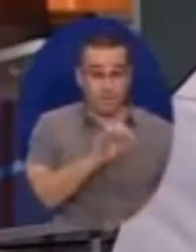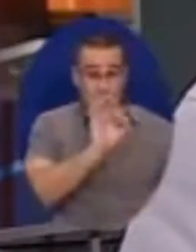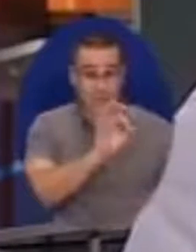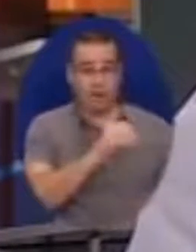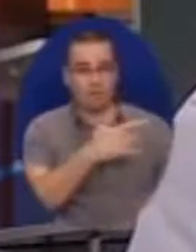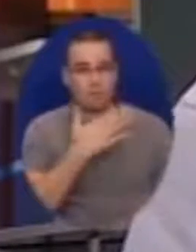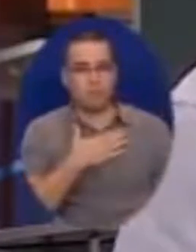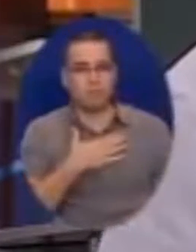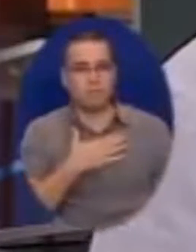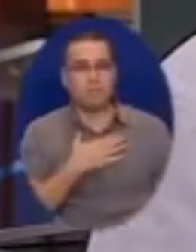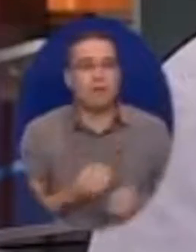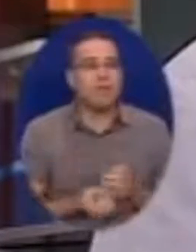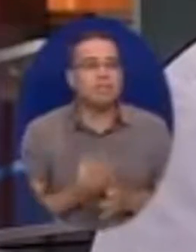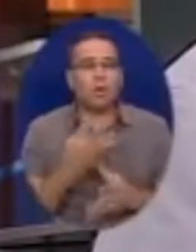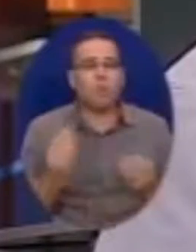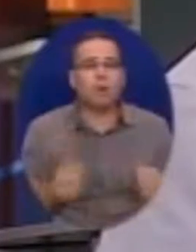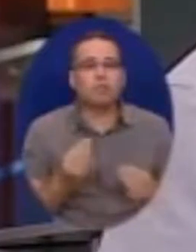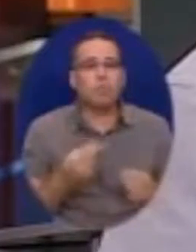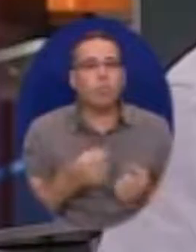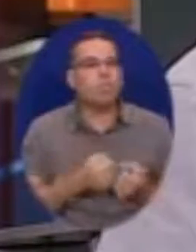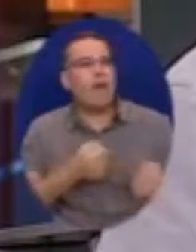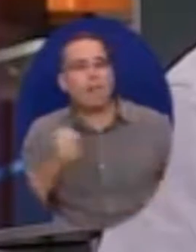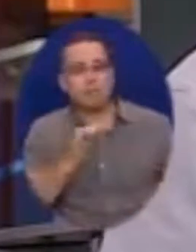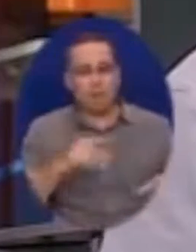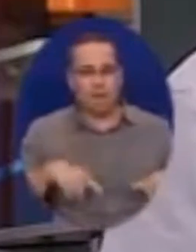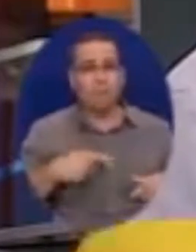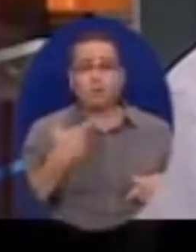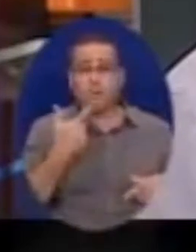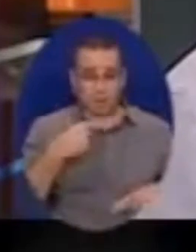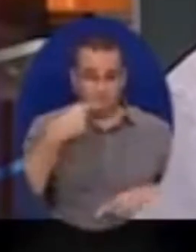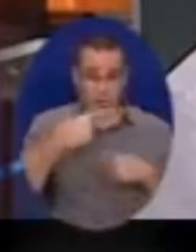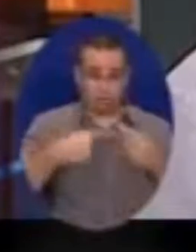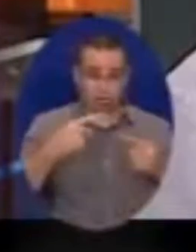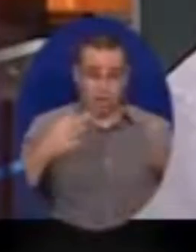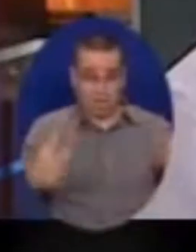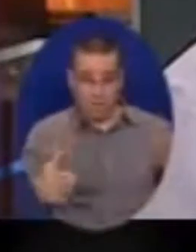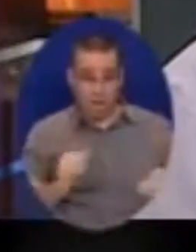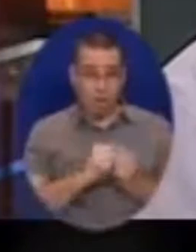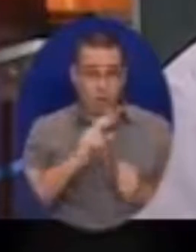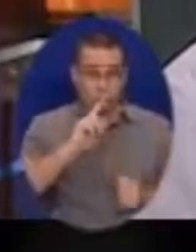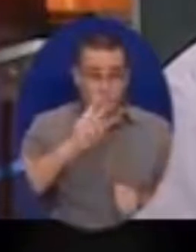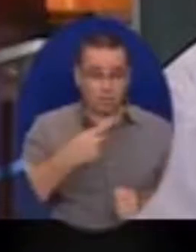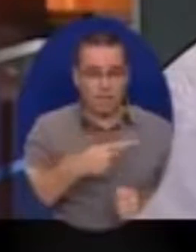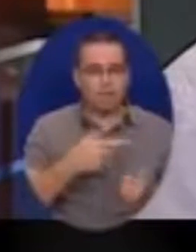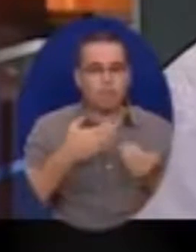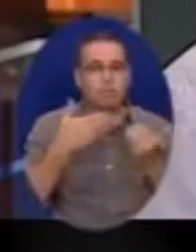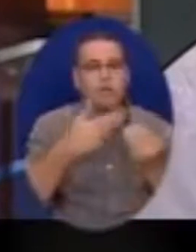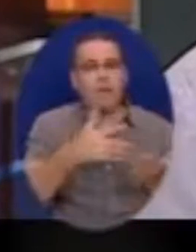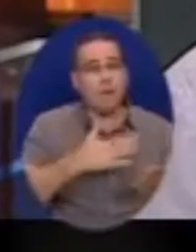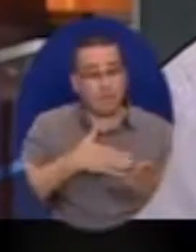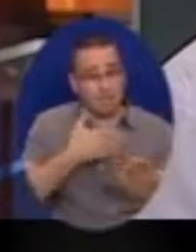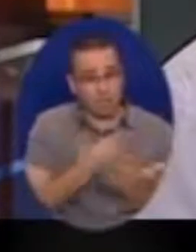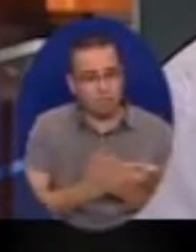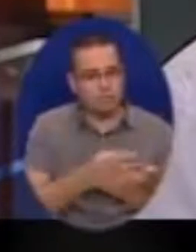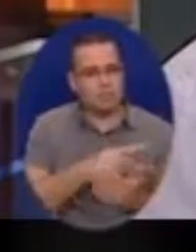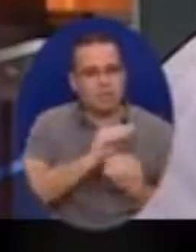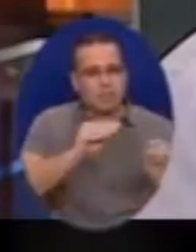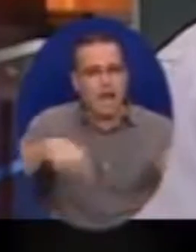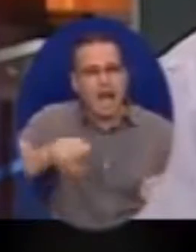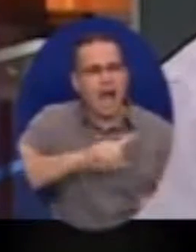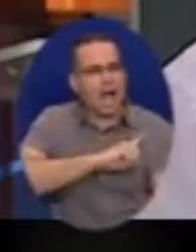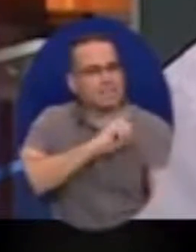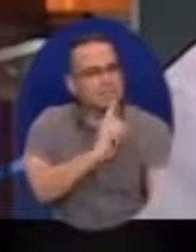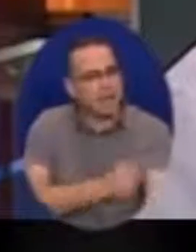איך עושים דרמה של החיים? מעבירים אותם בשנת שנה או שנתיים של התנדבות, תהליך העצמה מטורף, תהליך